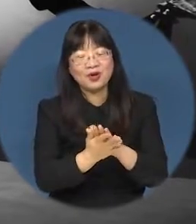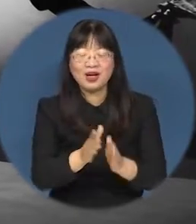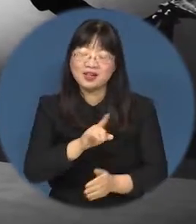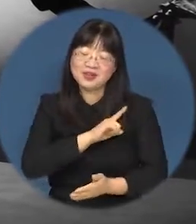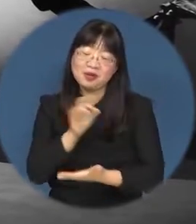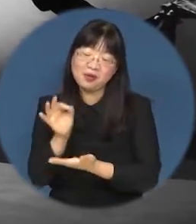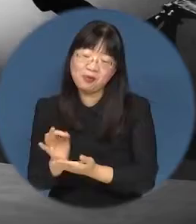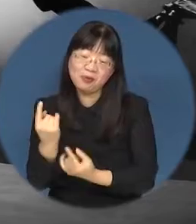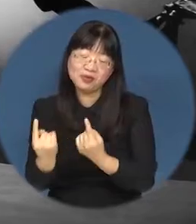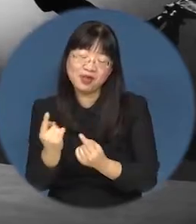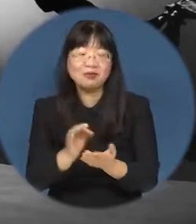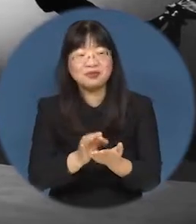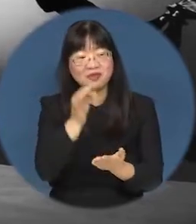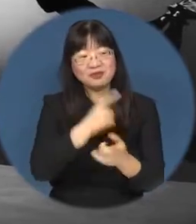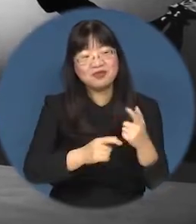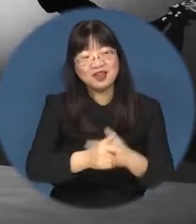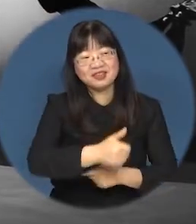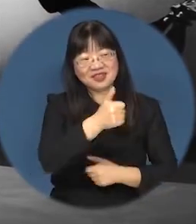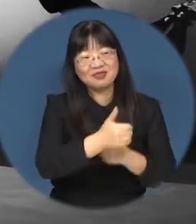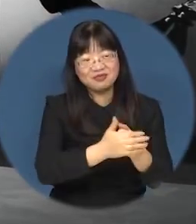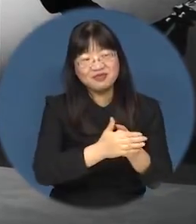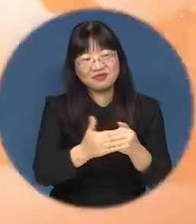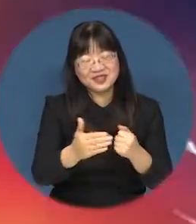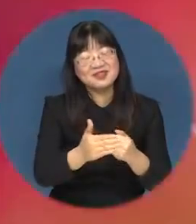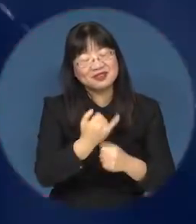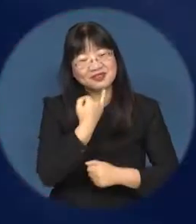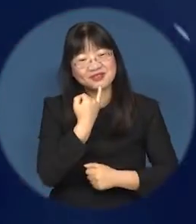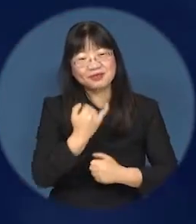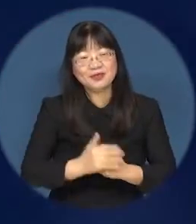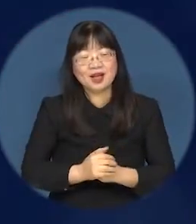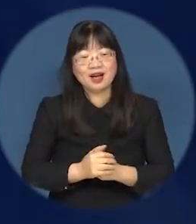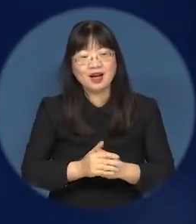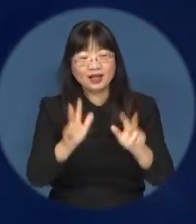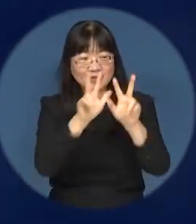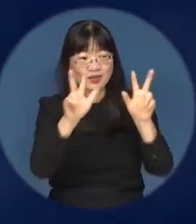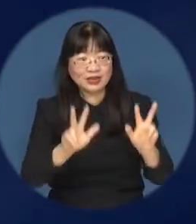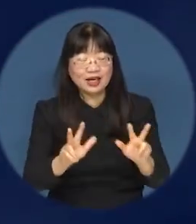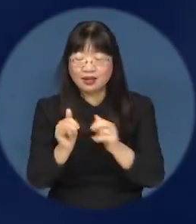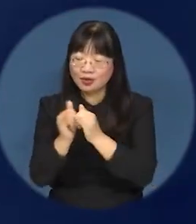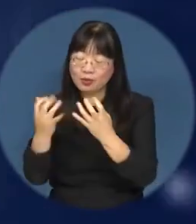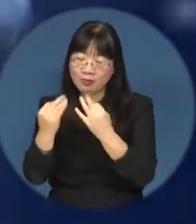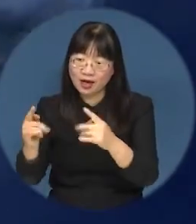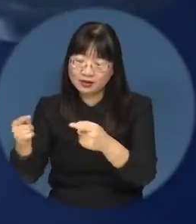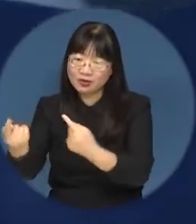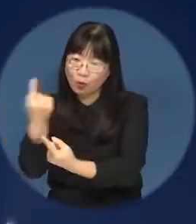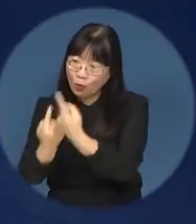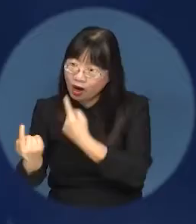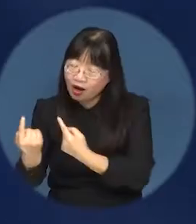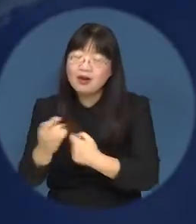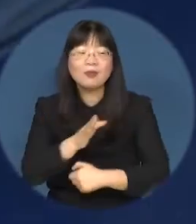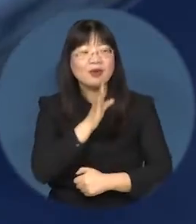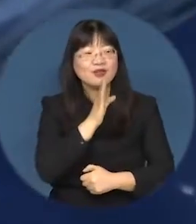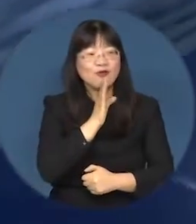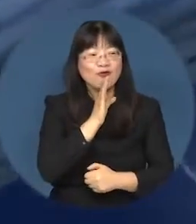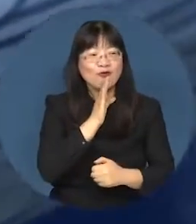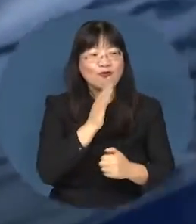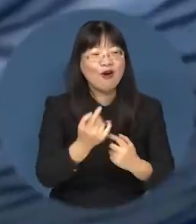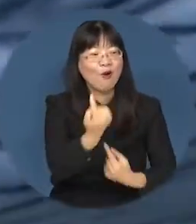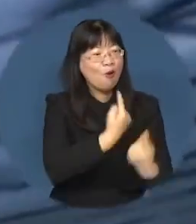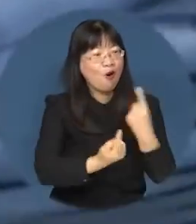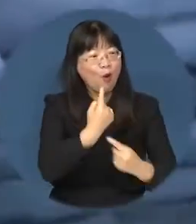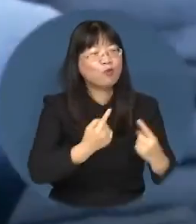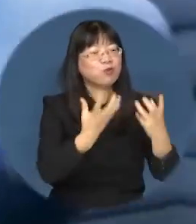게 더 낫겠죠. 예, 예. 그게 불리워지게 또 됐습니다. 전시회 사람들도 많이 왔죠. 아, 굉장히 많이 왔습니다. 굉장히 많이 와가지고.